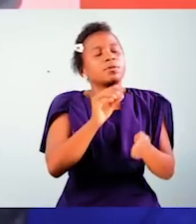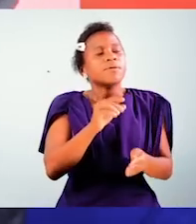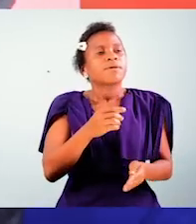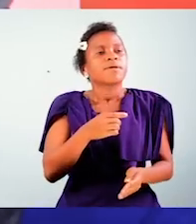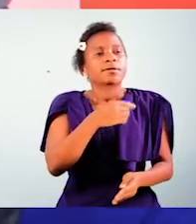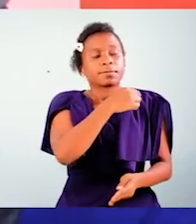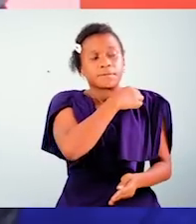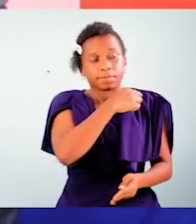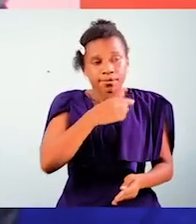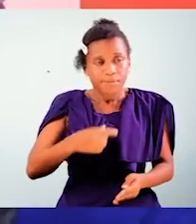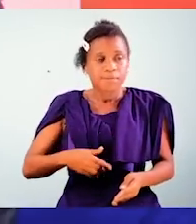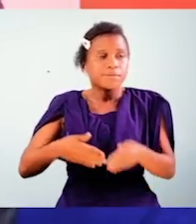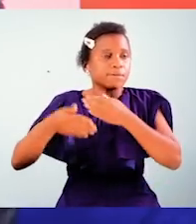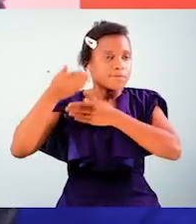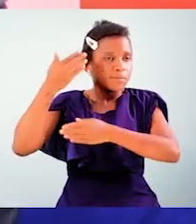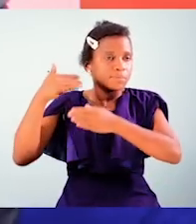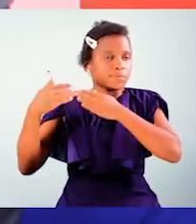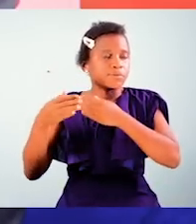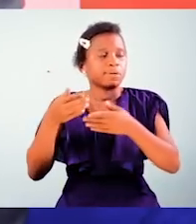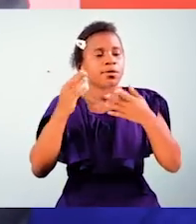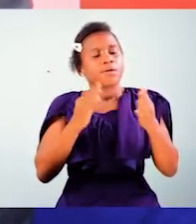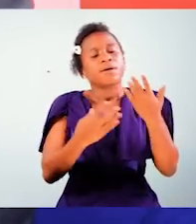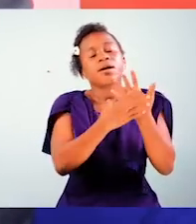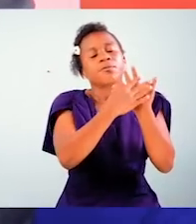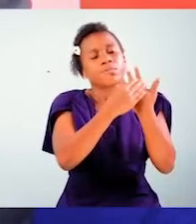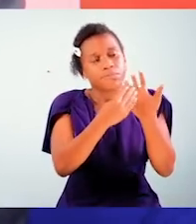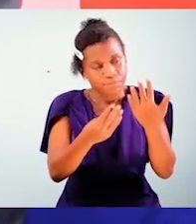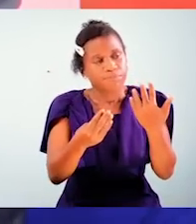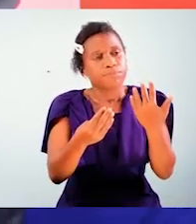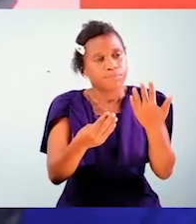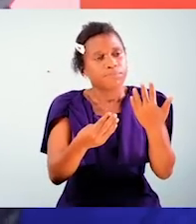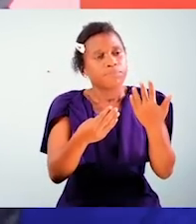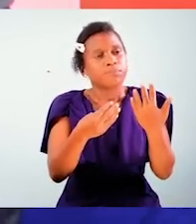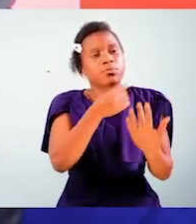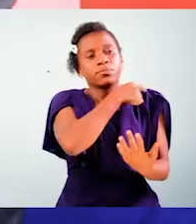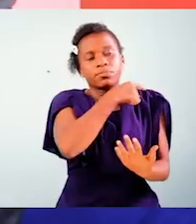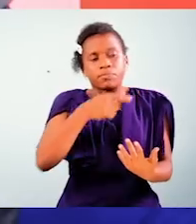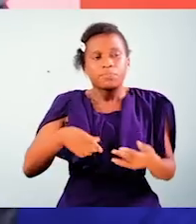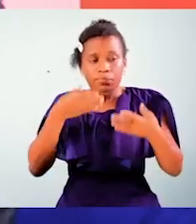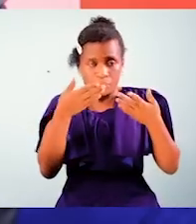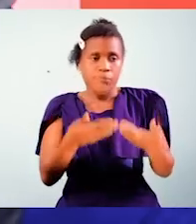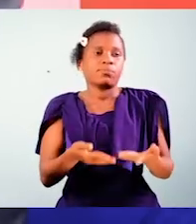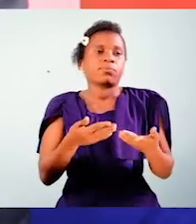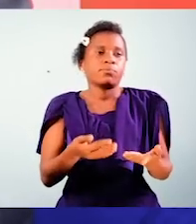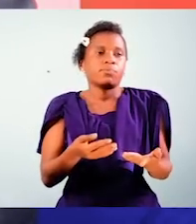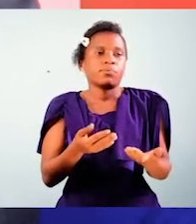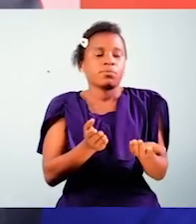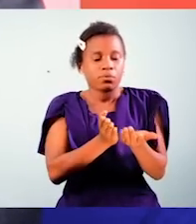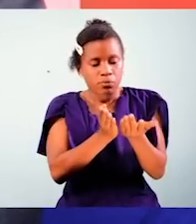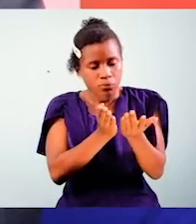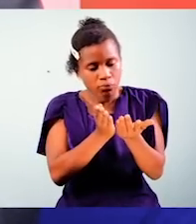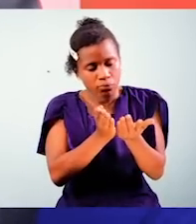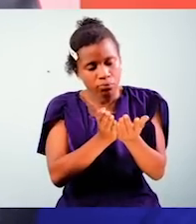hayati, na Samia Suluhu Hassan naye amerithi utaratibu wa CAG kusoma ripoti hadharani